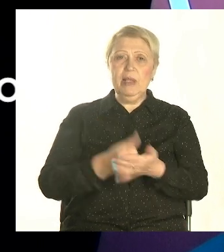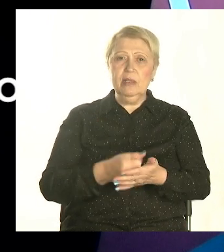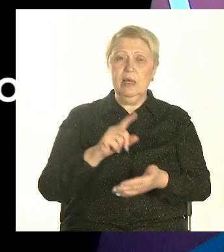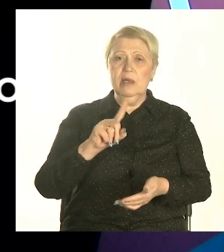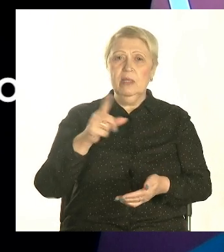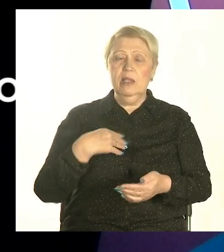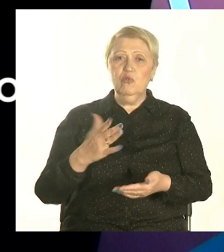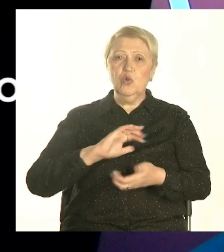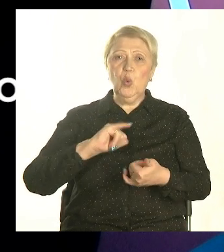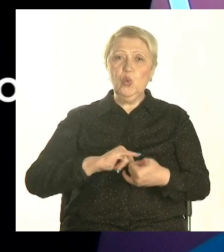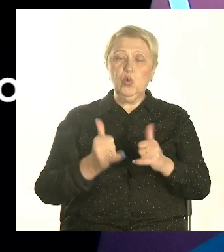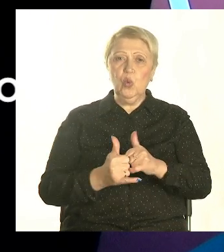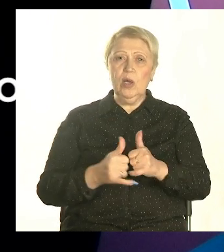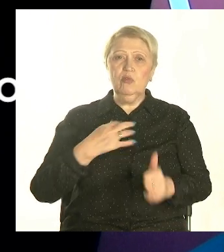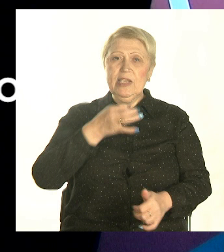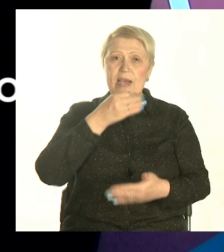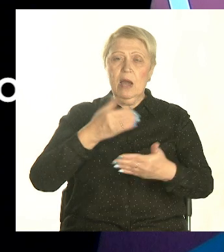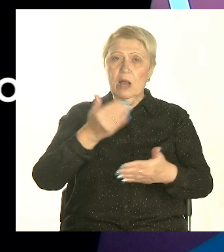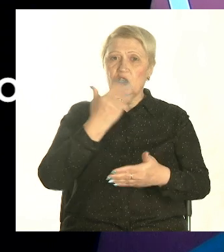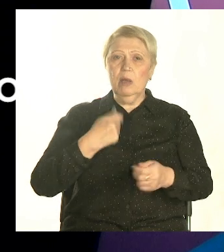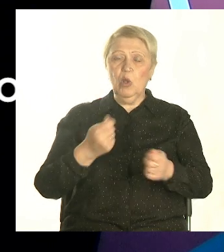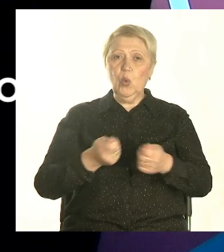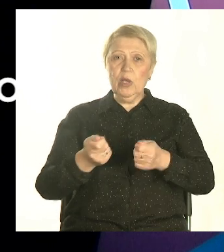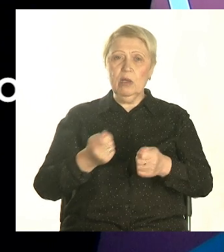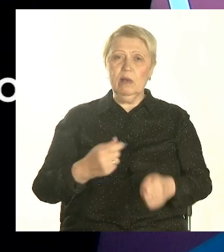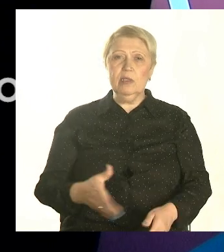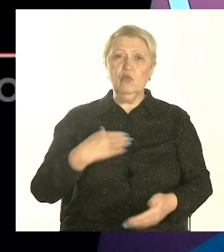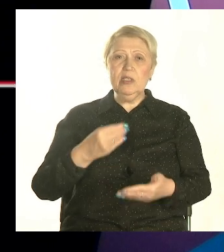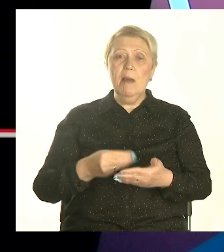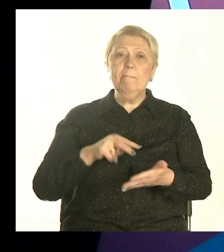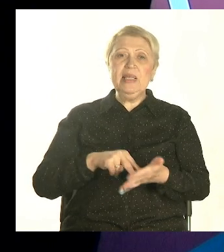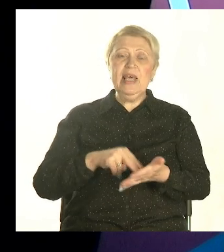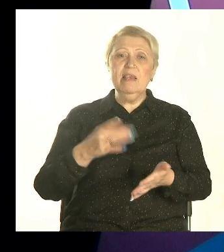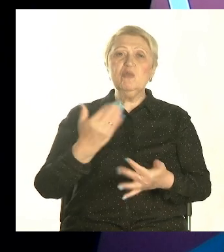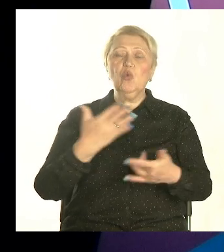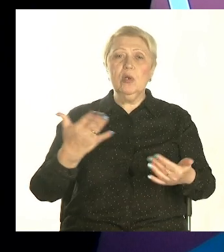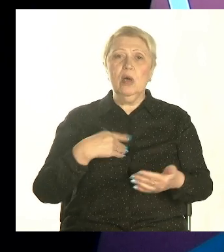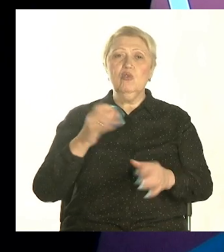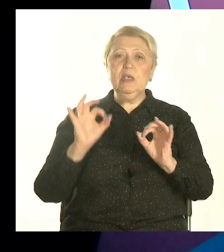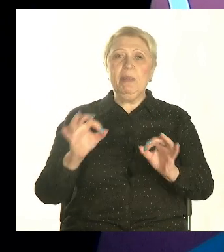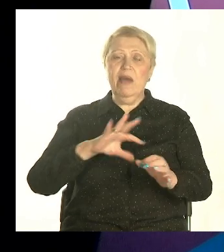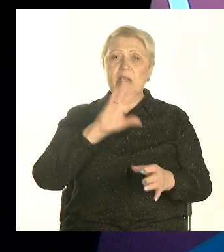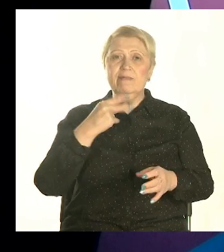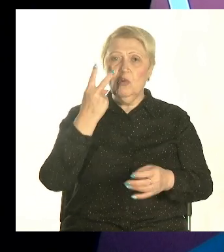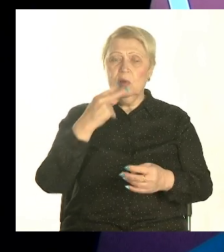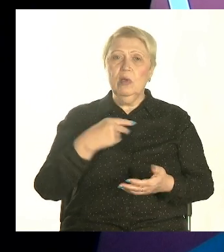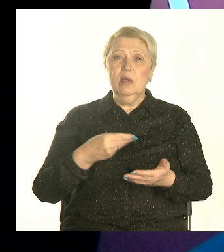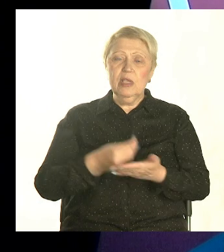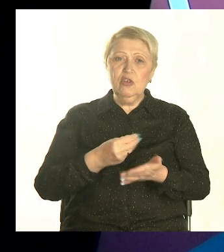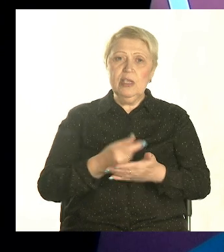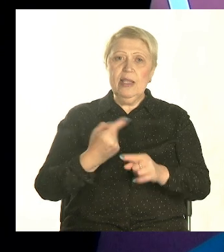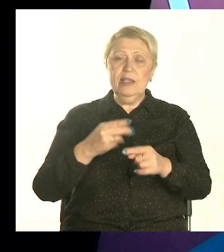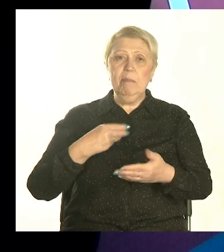не регулировалась регулятором, там, комитетом по ценам и тарифам, который, да, проверял правильность начисления этой платы, то сейчас это